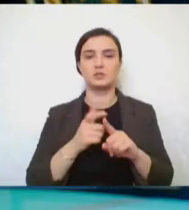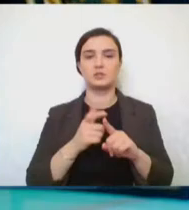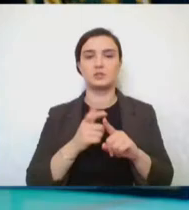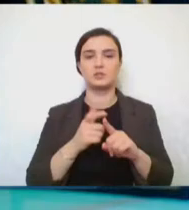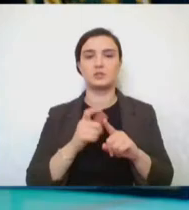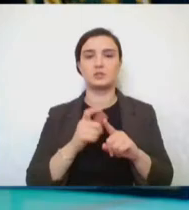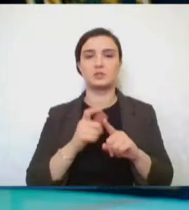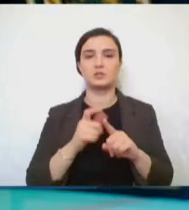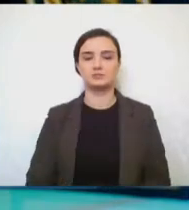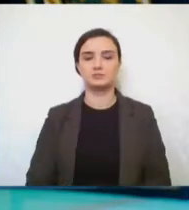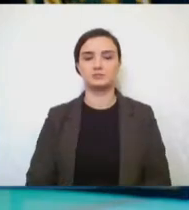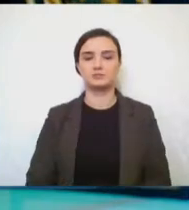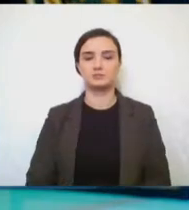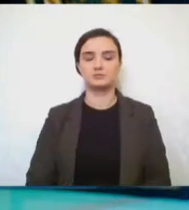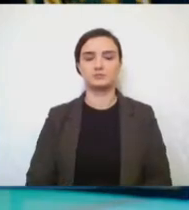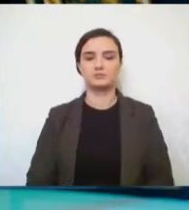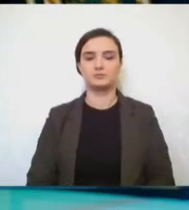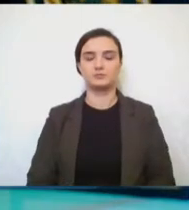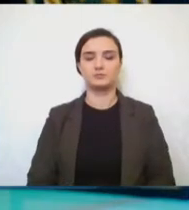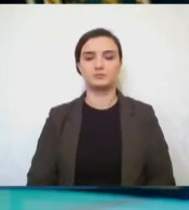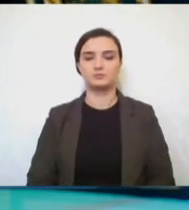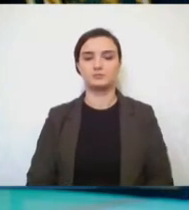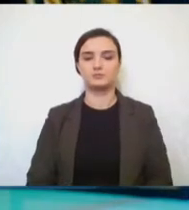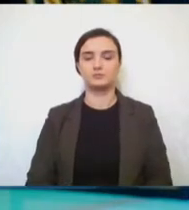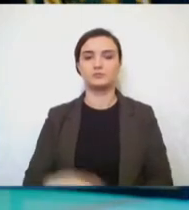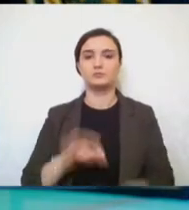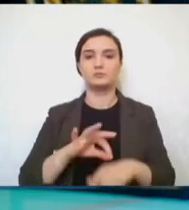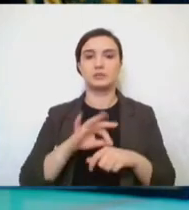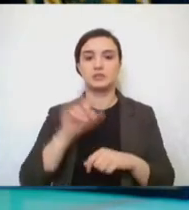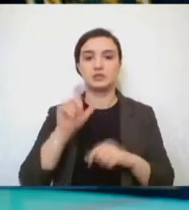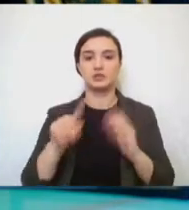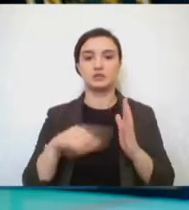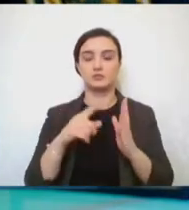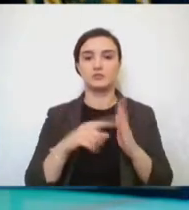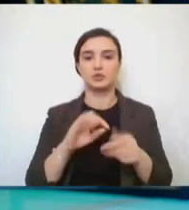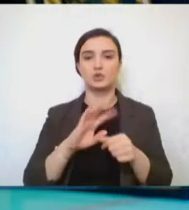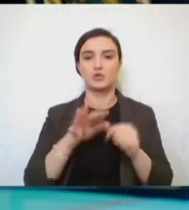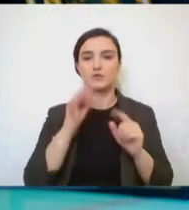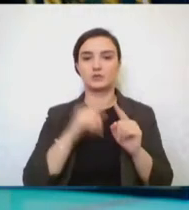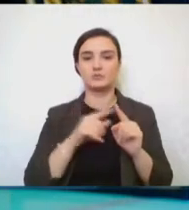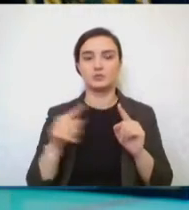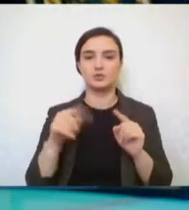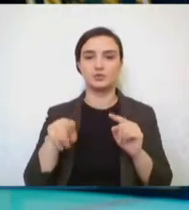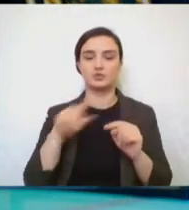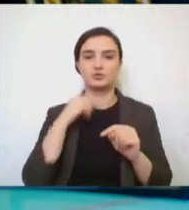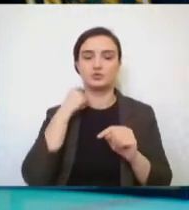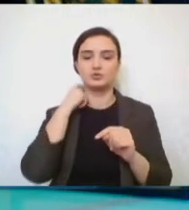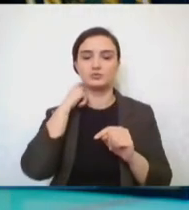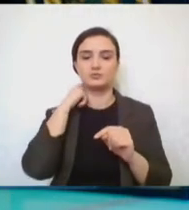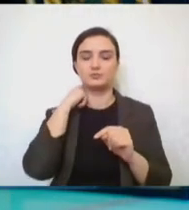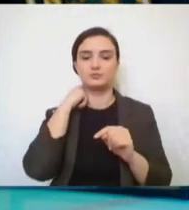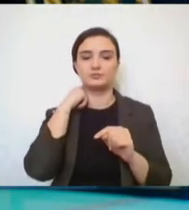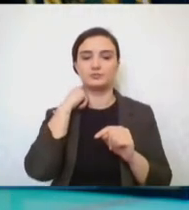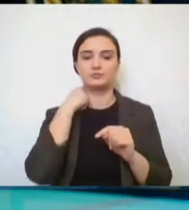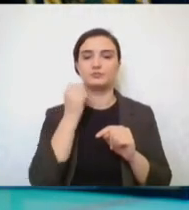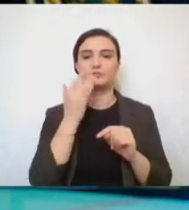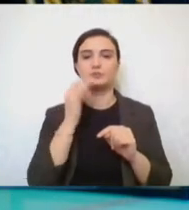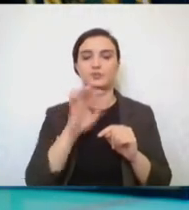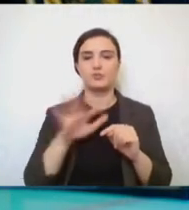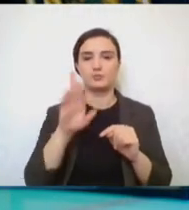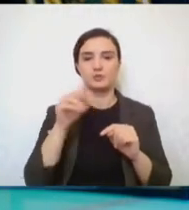რომ პაციენტი ამ კითხებს სწავს. COVID-ის პერიოდში მე სტატისტიკას გეტყვით ევროპის და ამერიკის